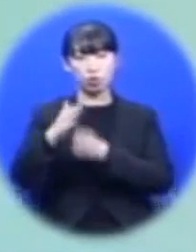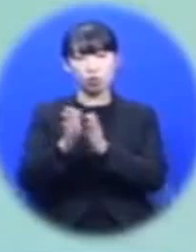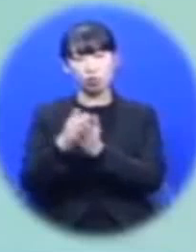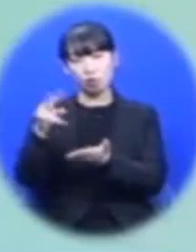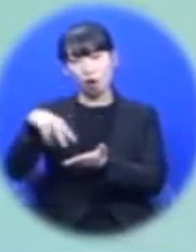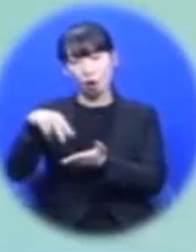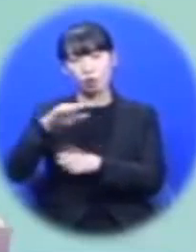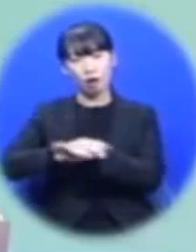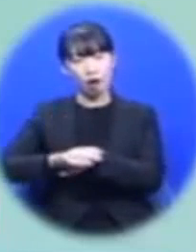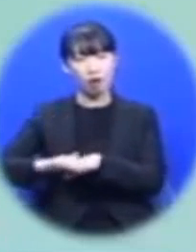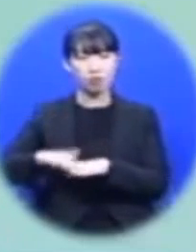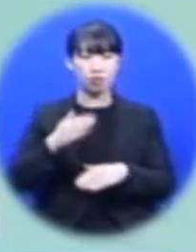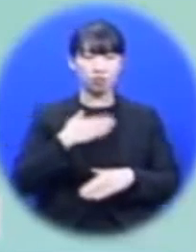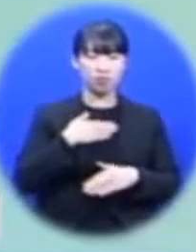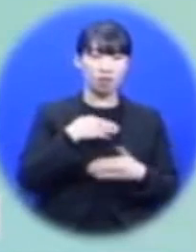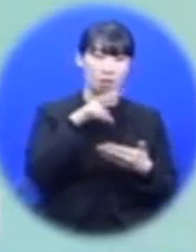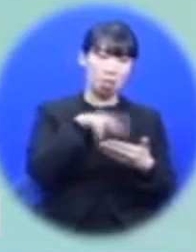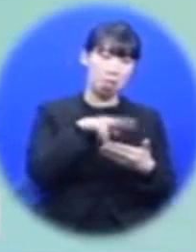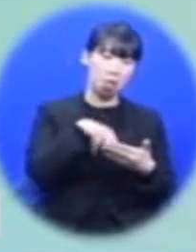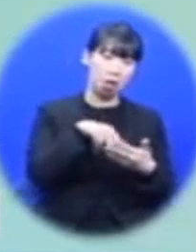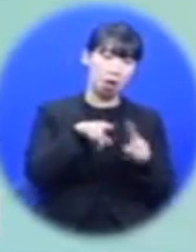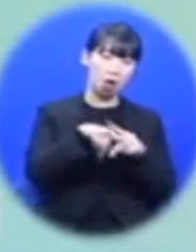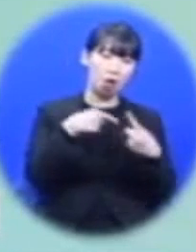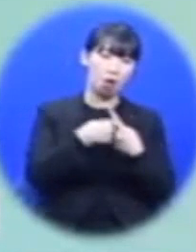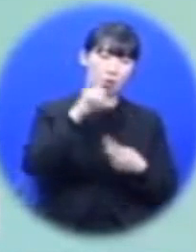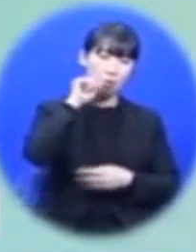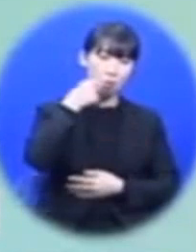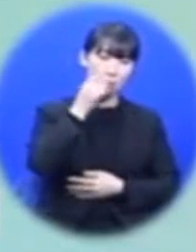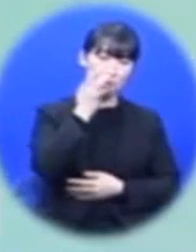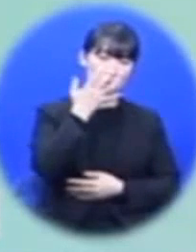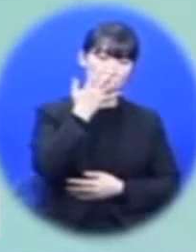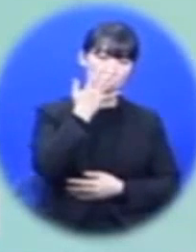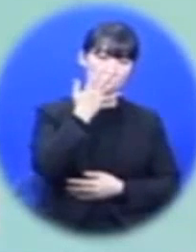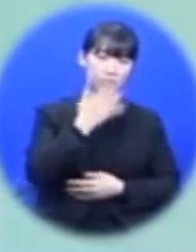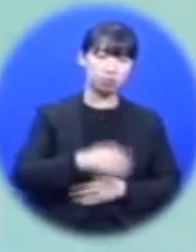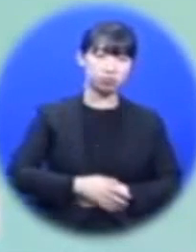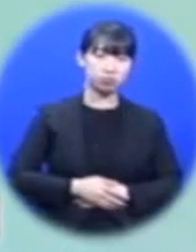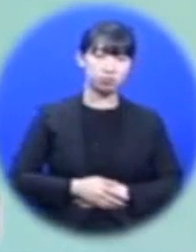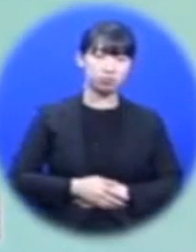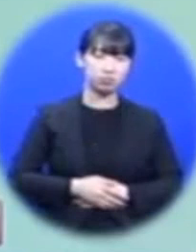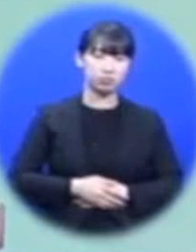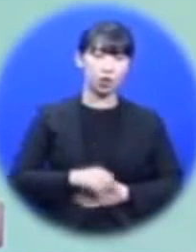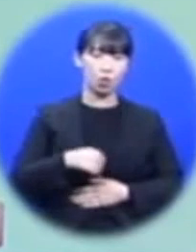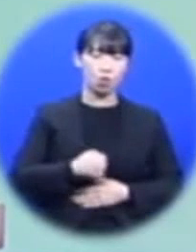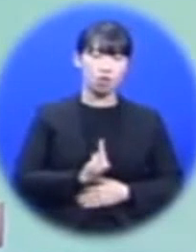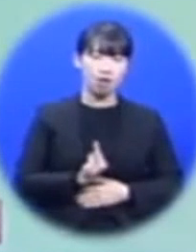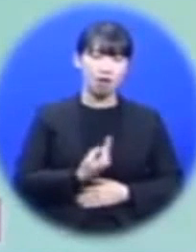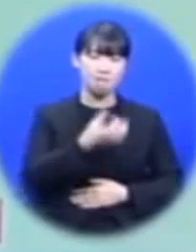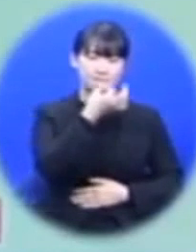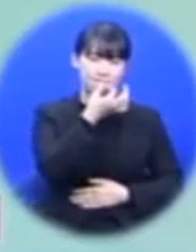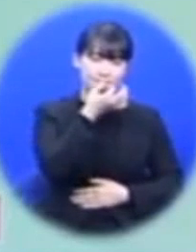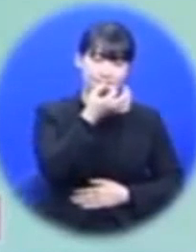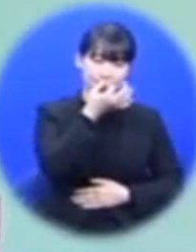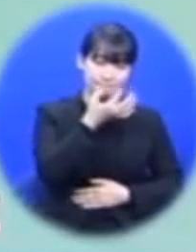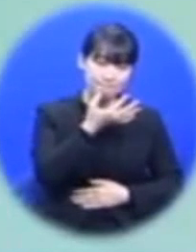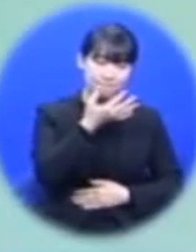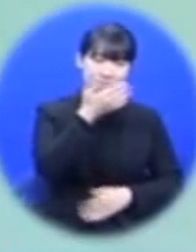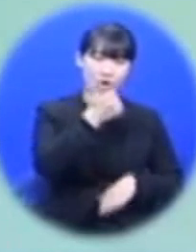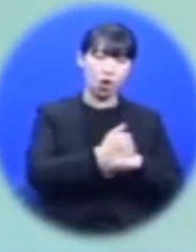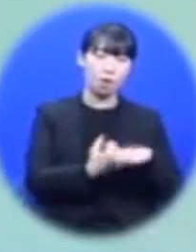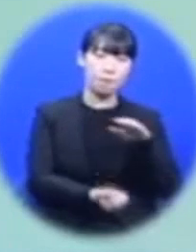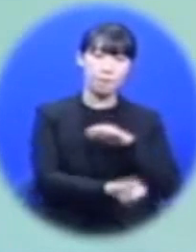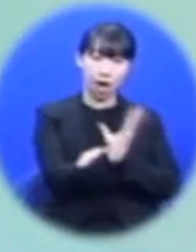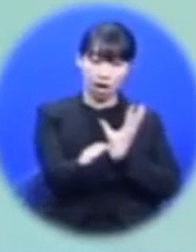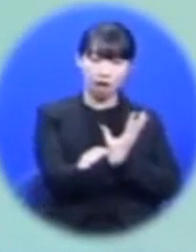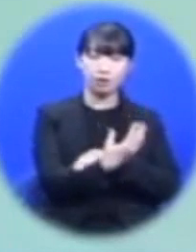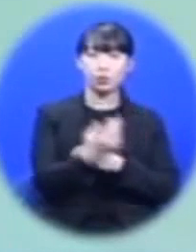힘들어 읽은 말씀도 이해가 잘 안 돼 혼자서 끙끙 앓다가 결국은 포기하고